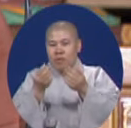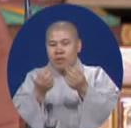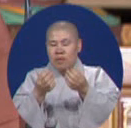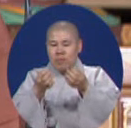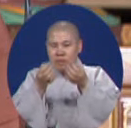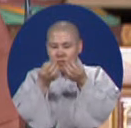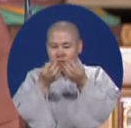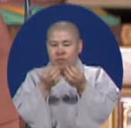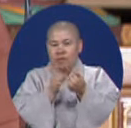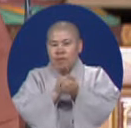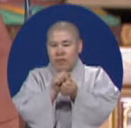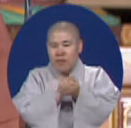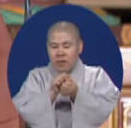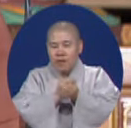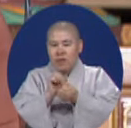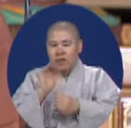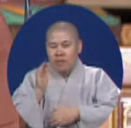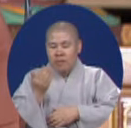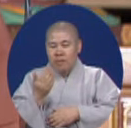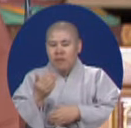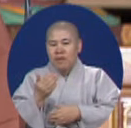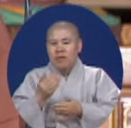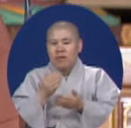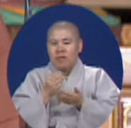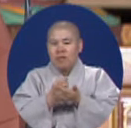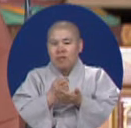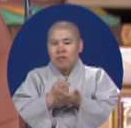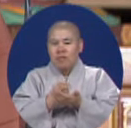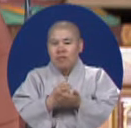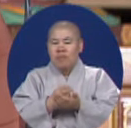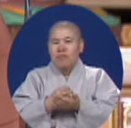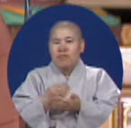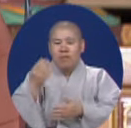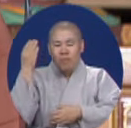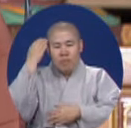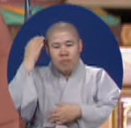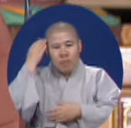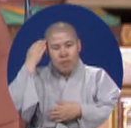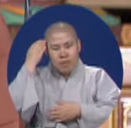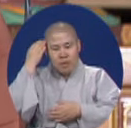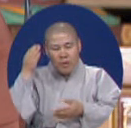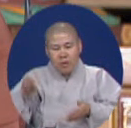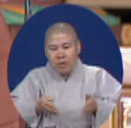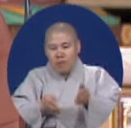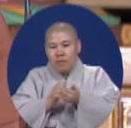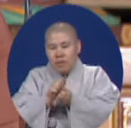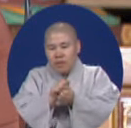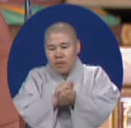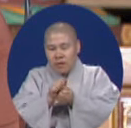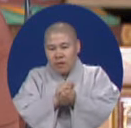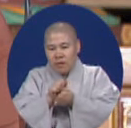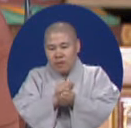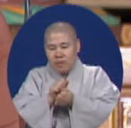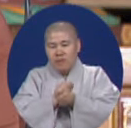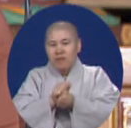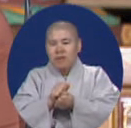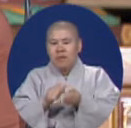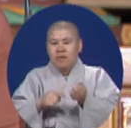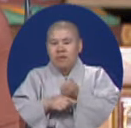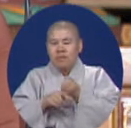닦아요. 그게 이제 도라는 것도 내내 보리도니까 보리도를 닦는다. 마음을 관조해서 보리도를